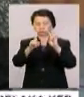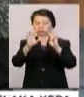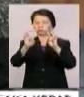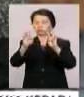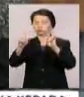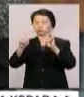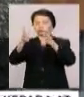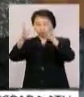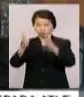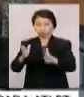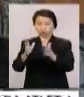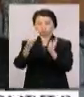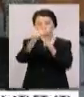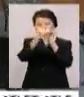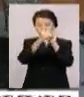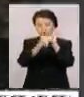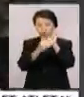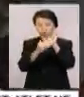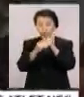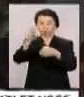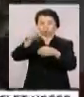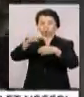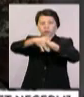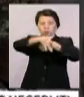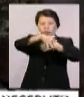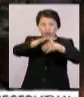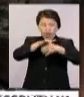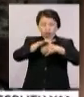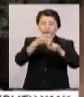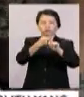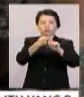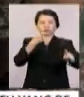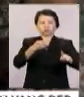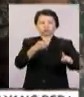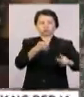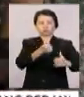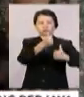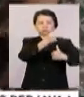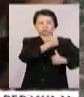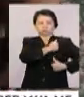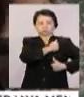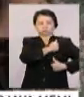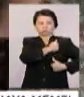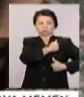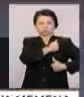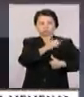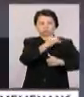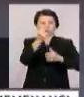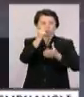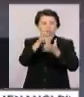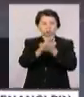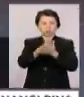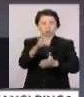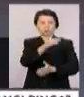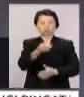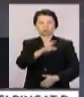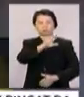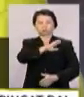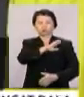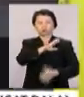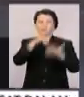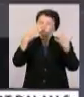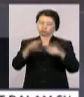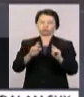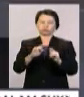7,191 pengundi yang tersenarai sebagai pengundi awal terdiri daripada anggota tentera pasangan dan anggota polis